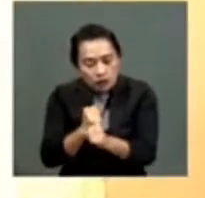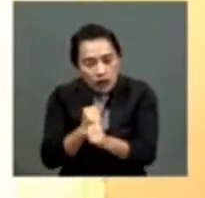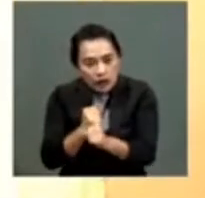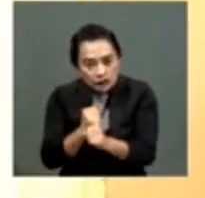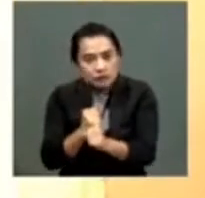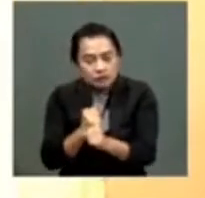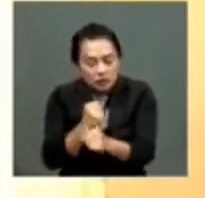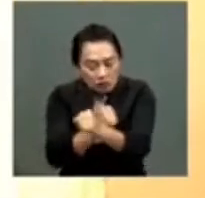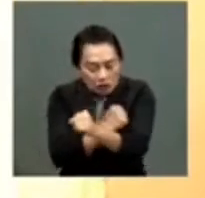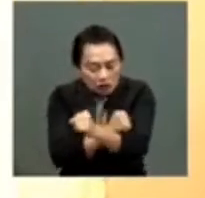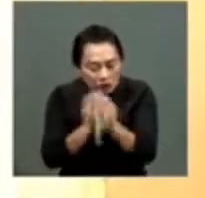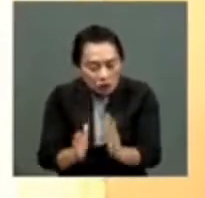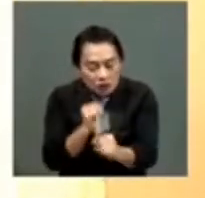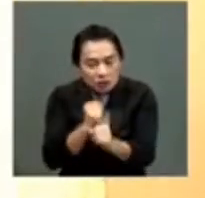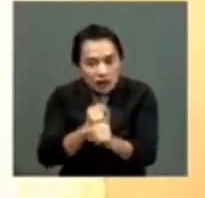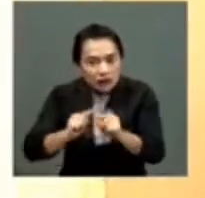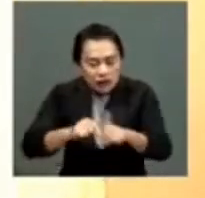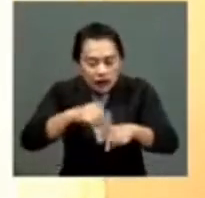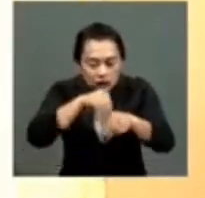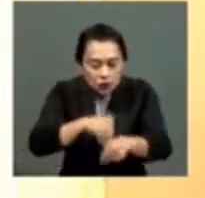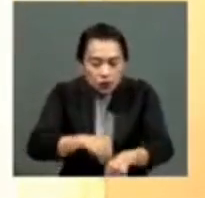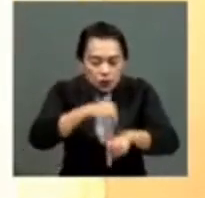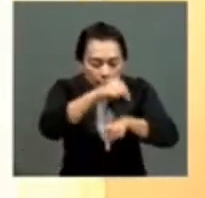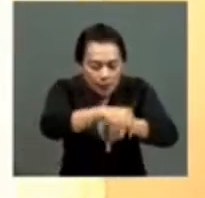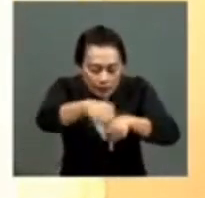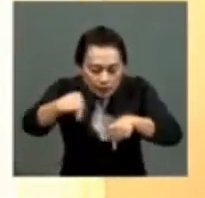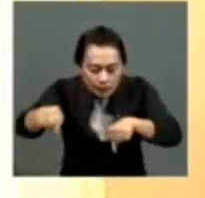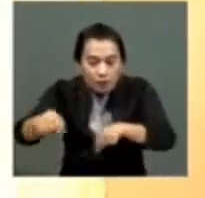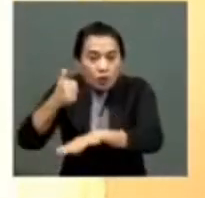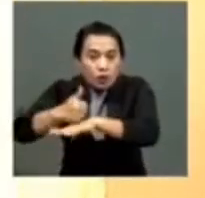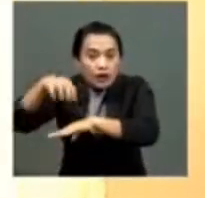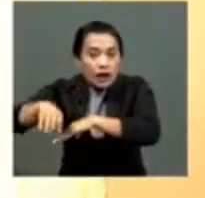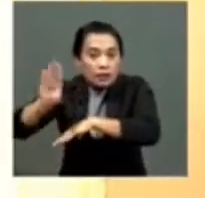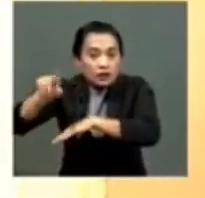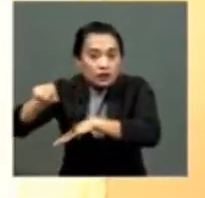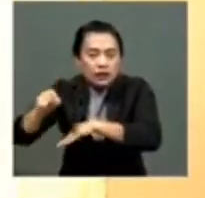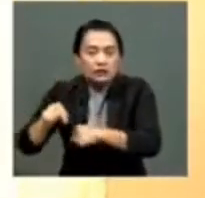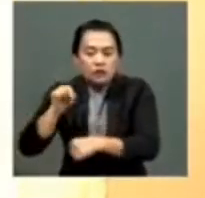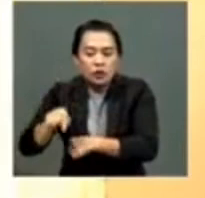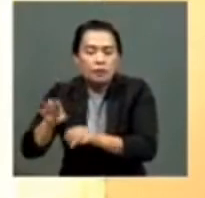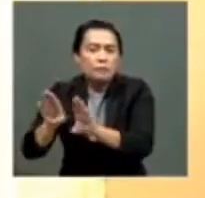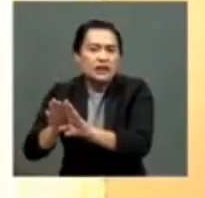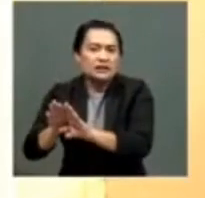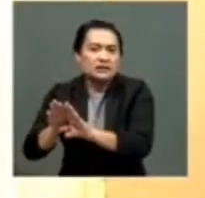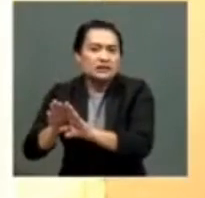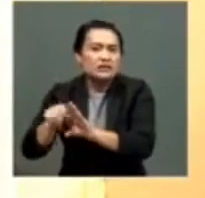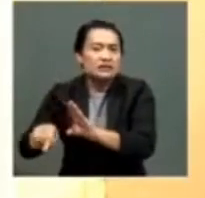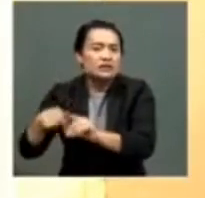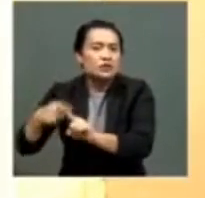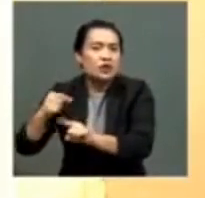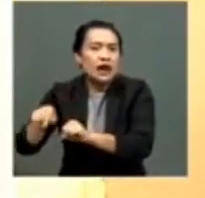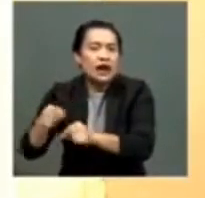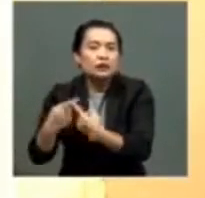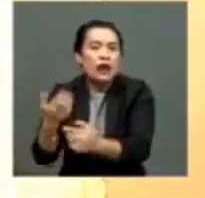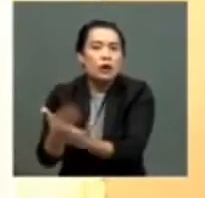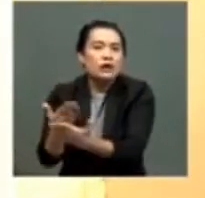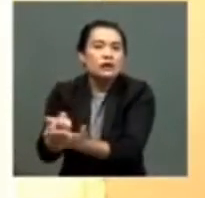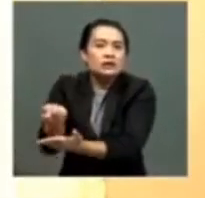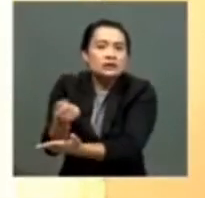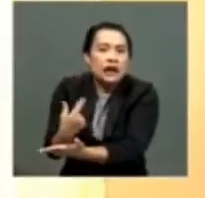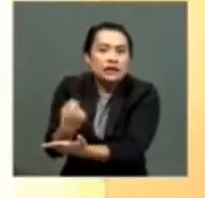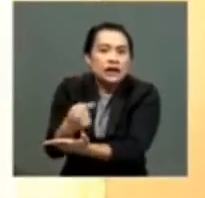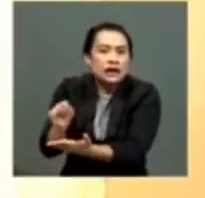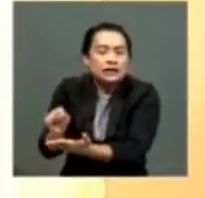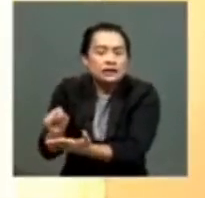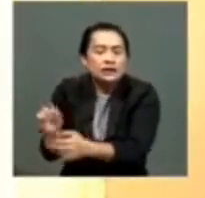กิจและในบางพื้นที่ซึ่งนายจ้างจำเป็นต้องปิดกิจการชั่วคราว แต่แรงงานยังไม่รับเงินชดเชยประกันสังค